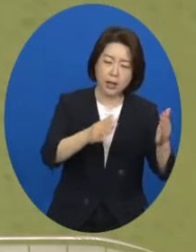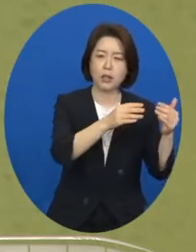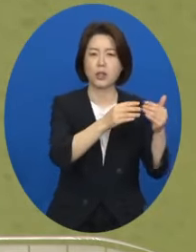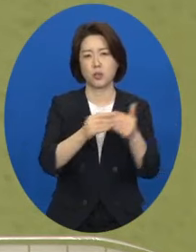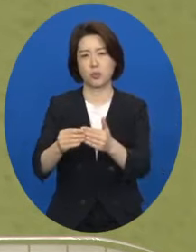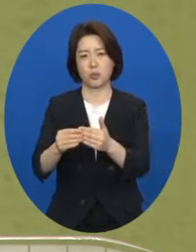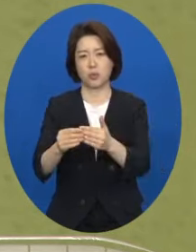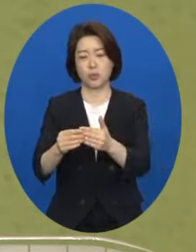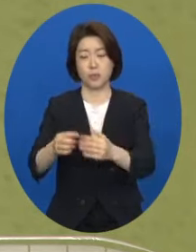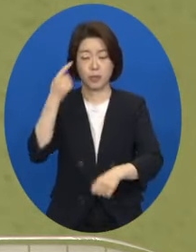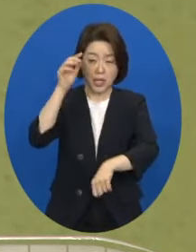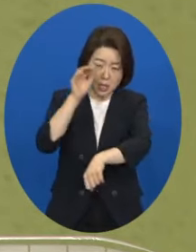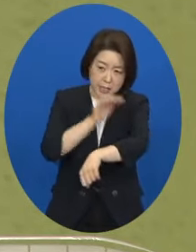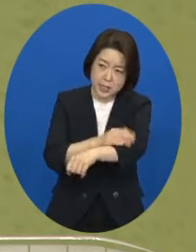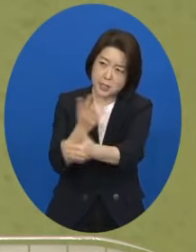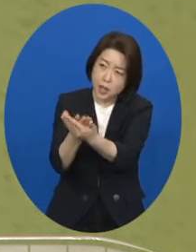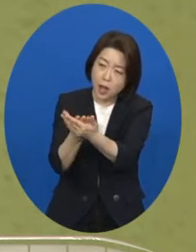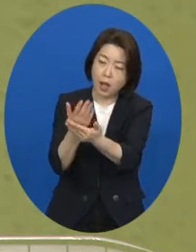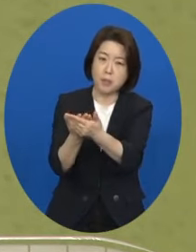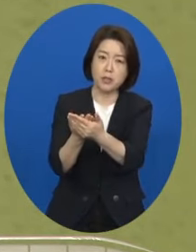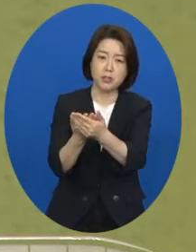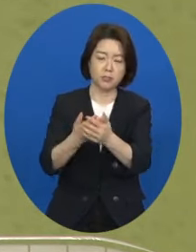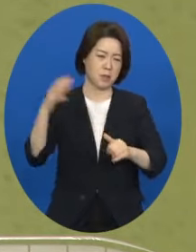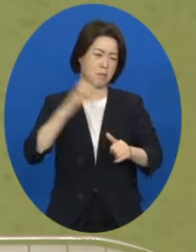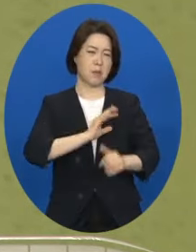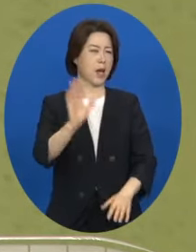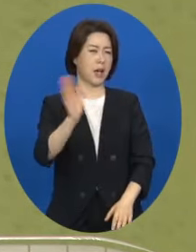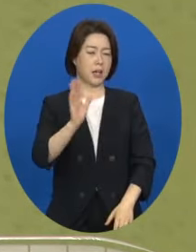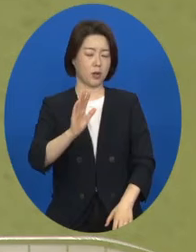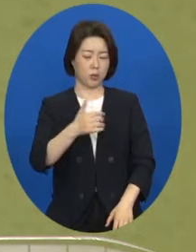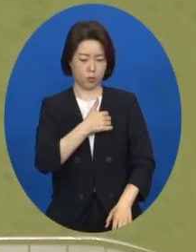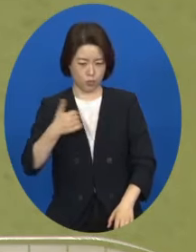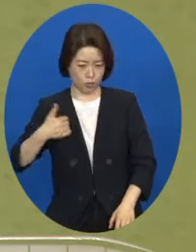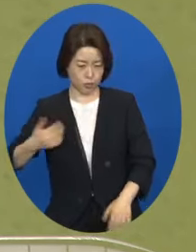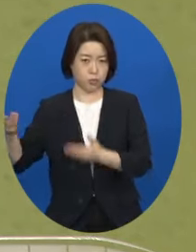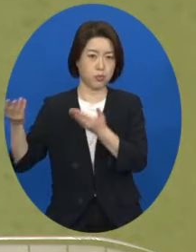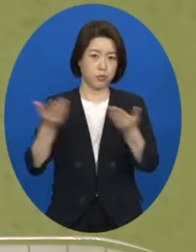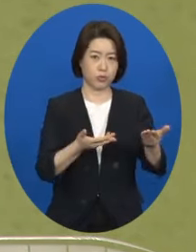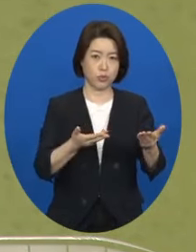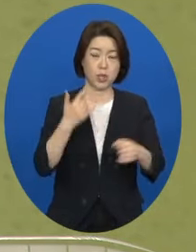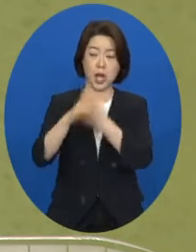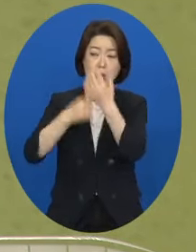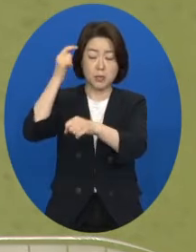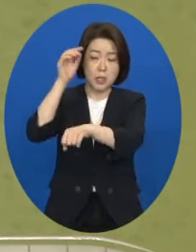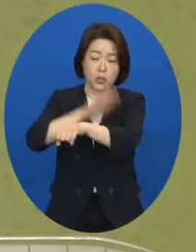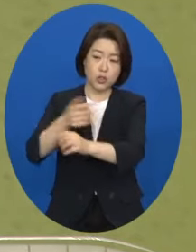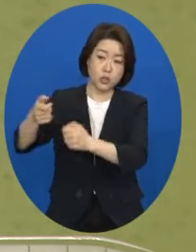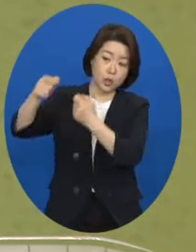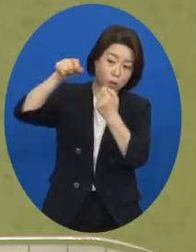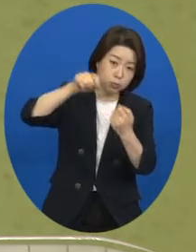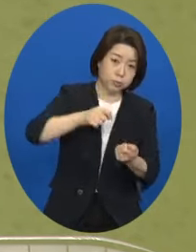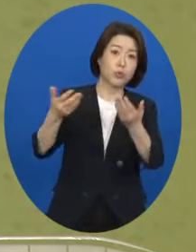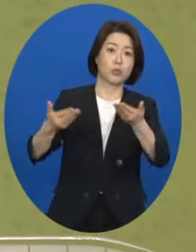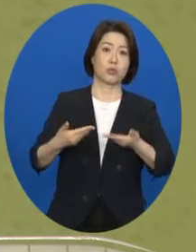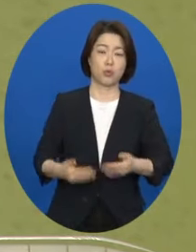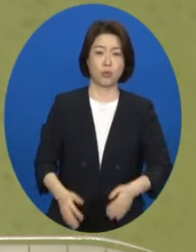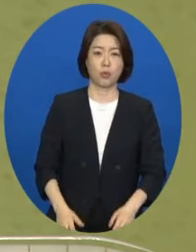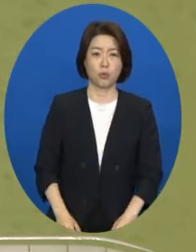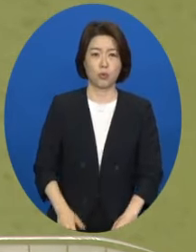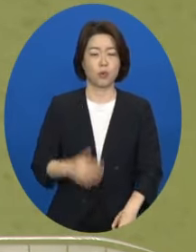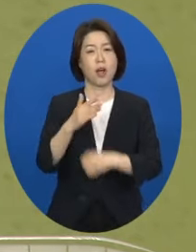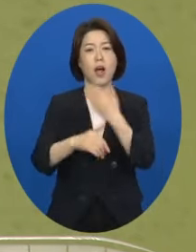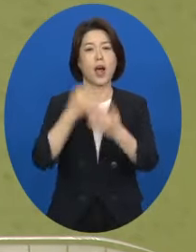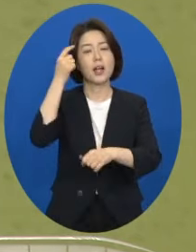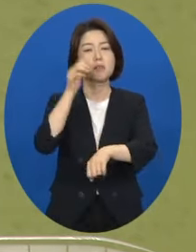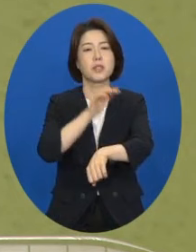구하면 꾸짖지 않고 후히 주시는 하나님의 지혜를 하나님 부어주신다는 것이죠. 하나님의 지혜가 여러분들에게 부어지게